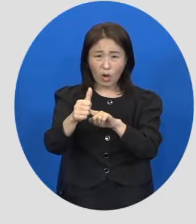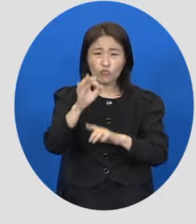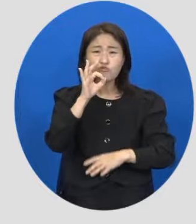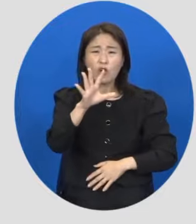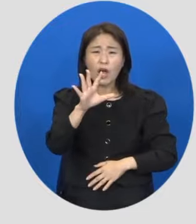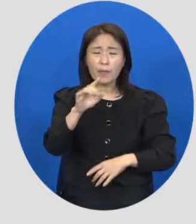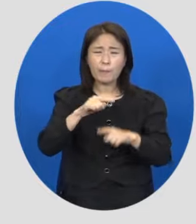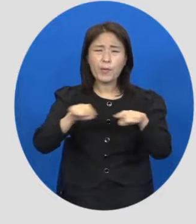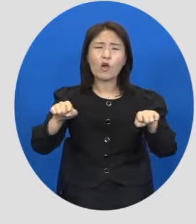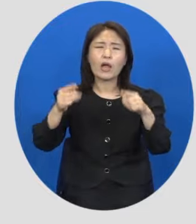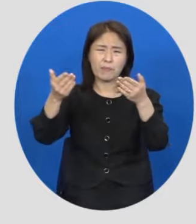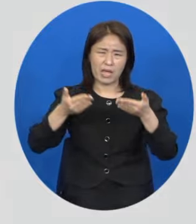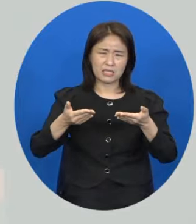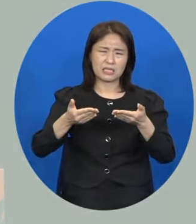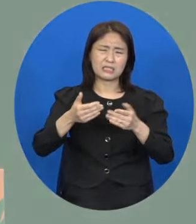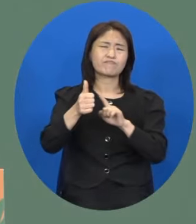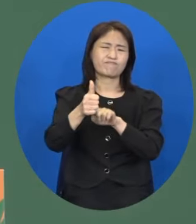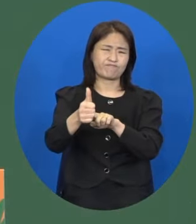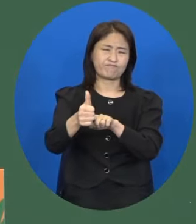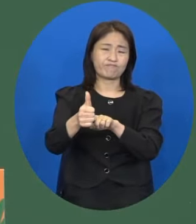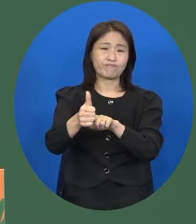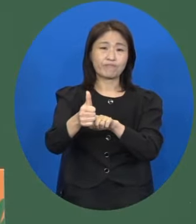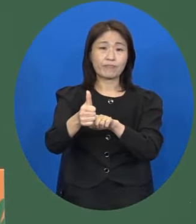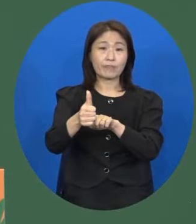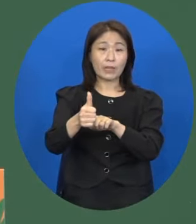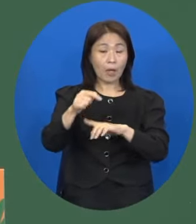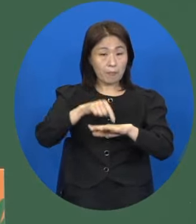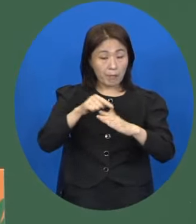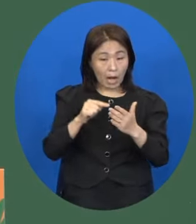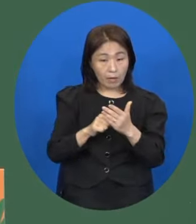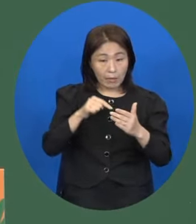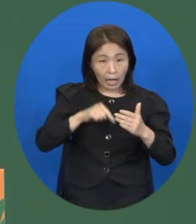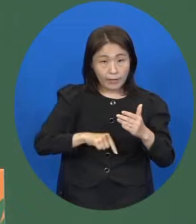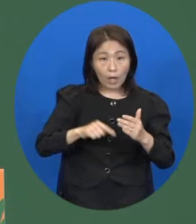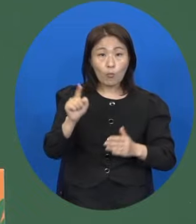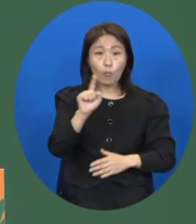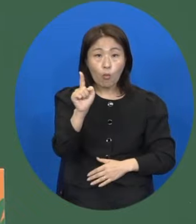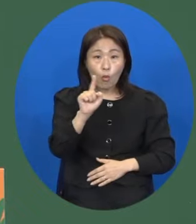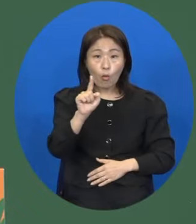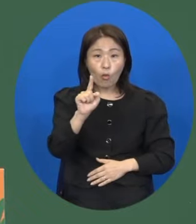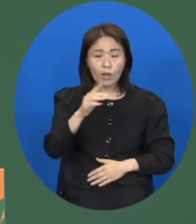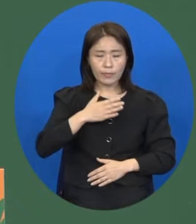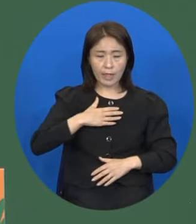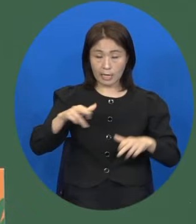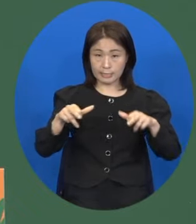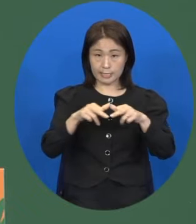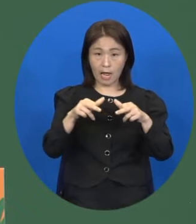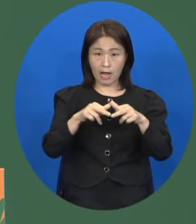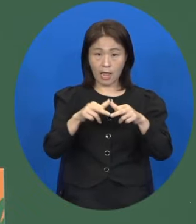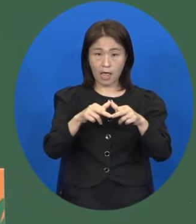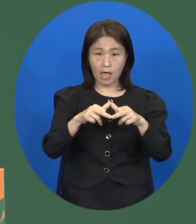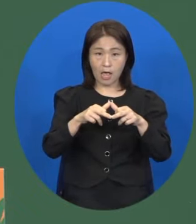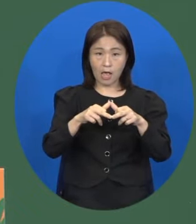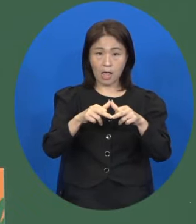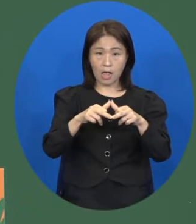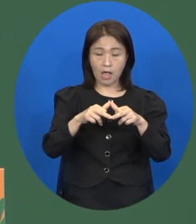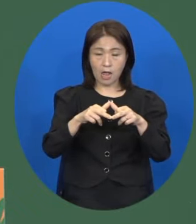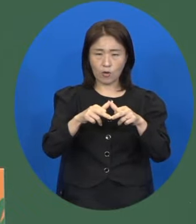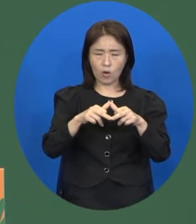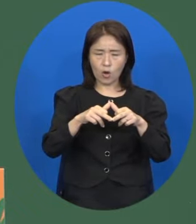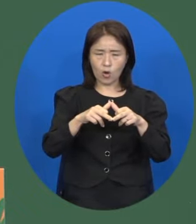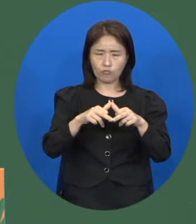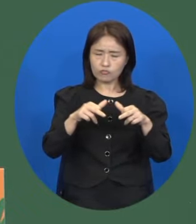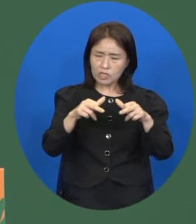받기도 했습니다. 그러나 그의 마음에 자기의 장애로 인해 존재를 부정당할